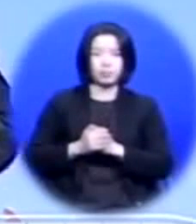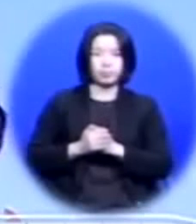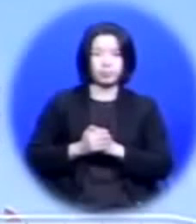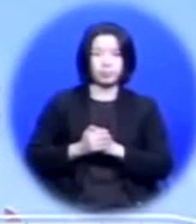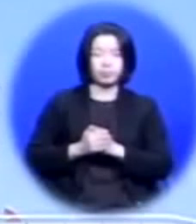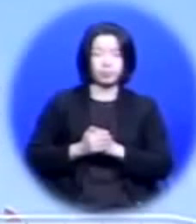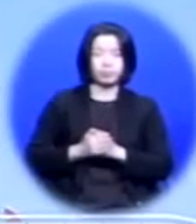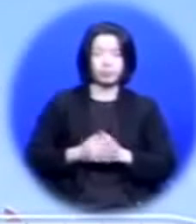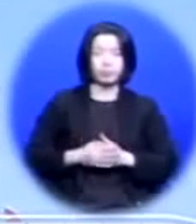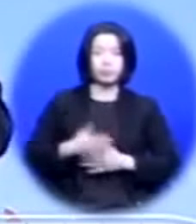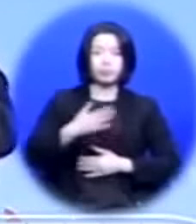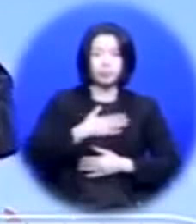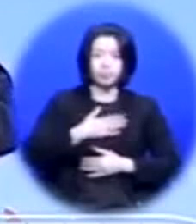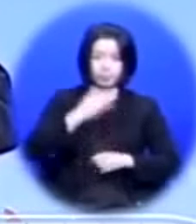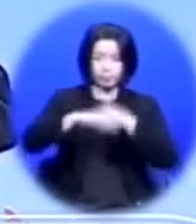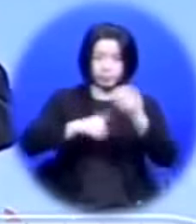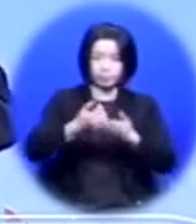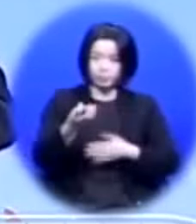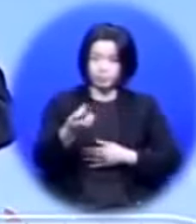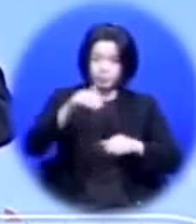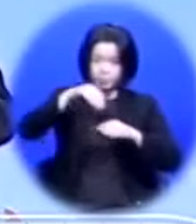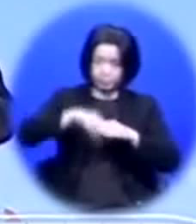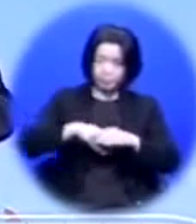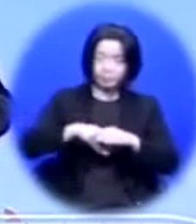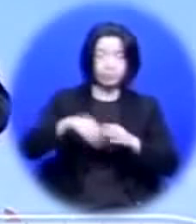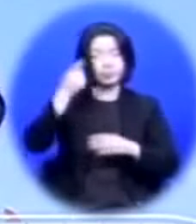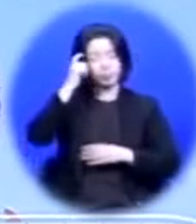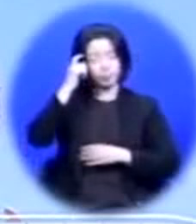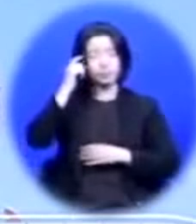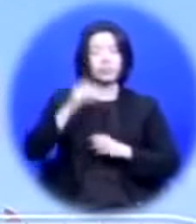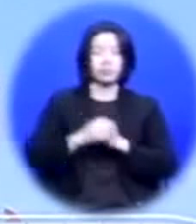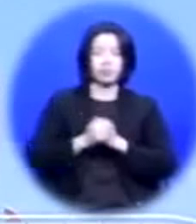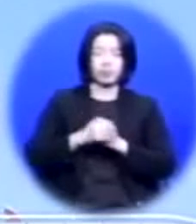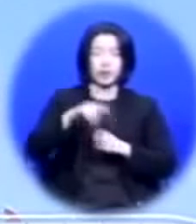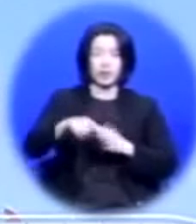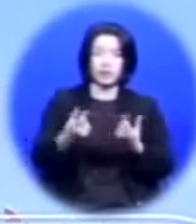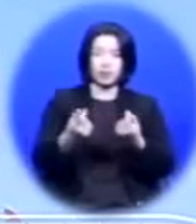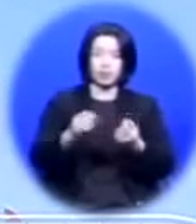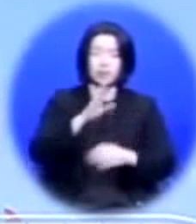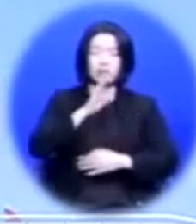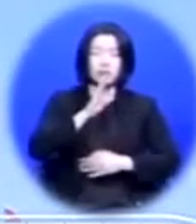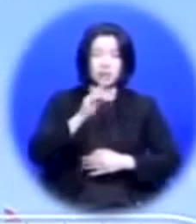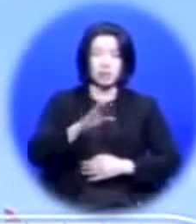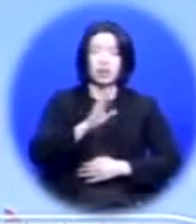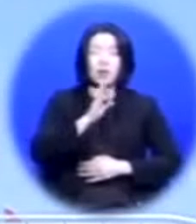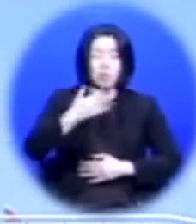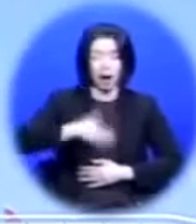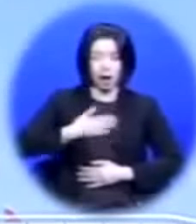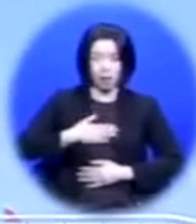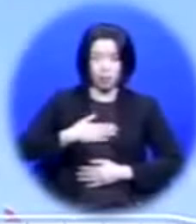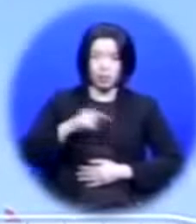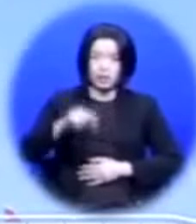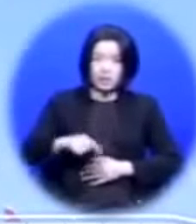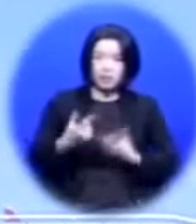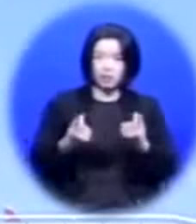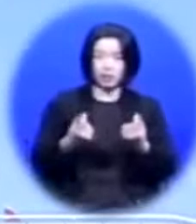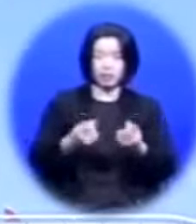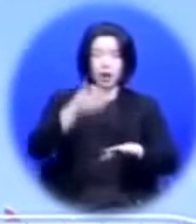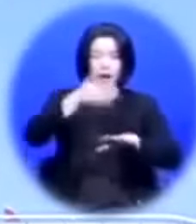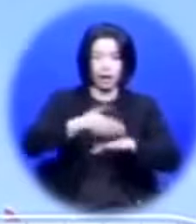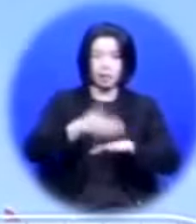된다니까 내게 하나님의 씨가 심겨져 있구나 여러분이이 사실을 정말 알고 그리고이 사실을